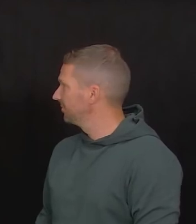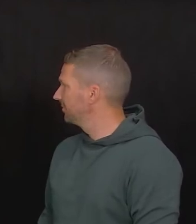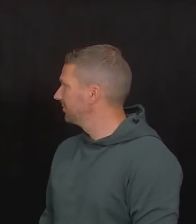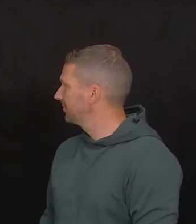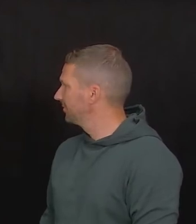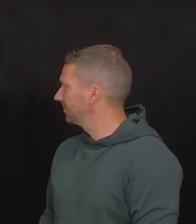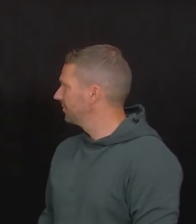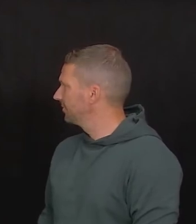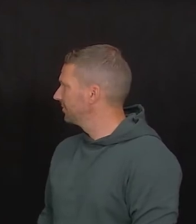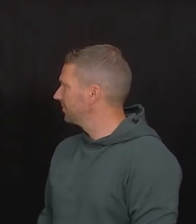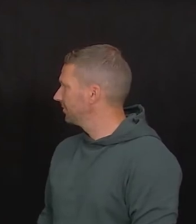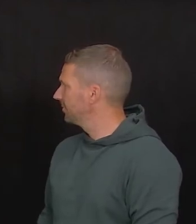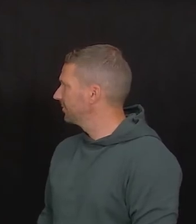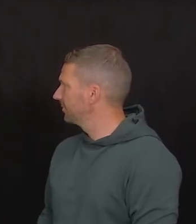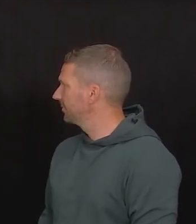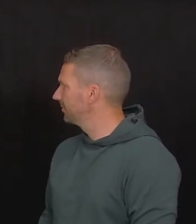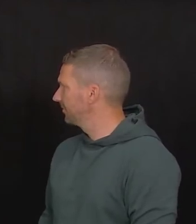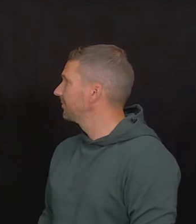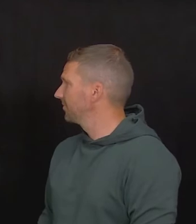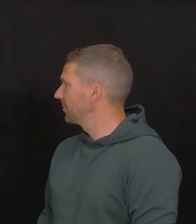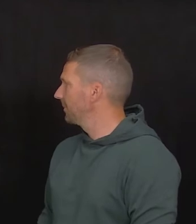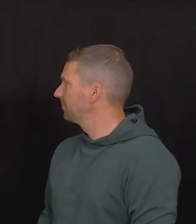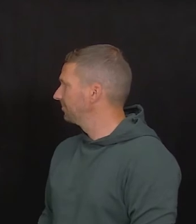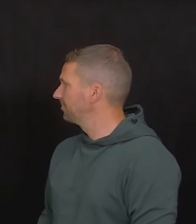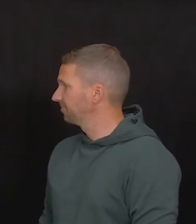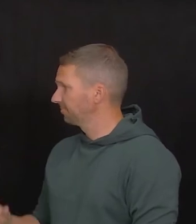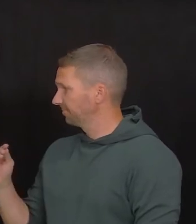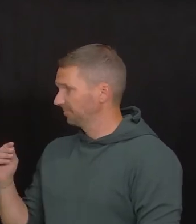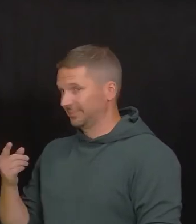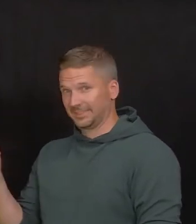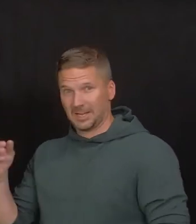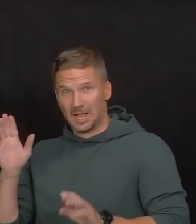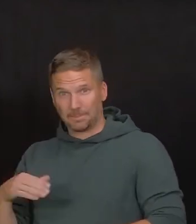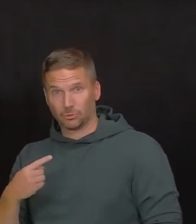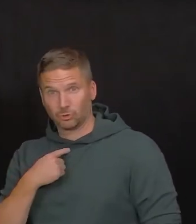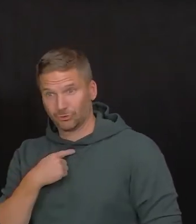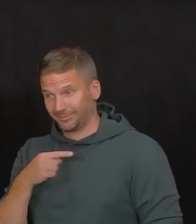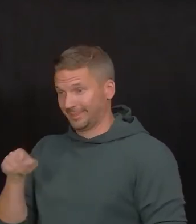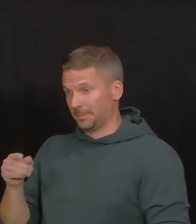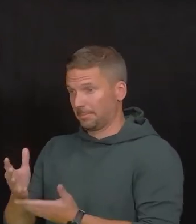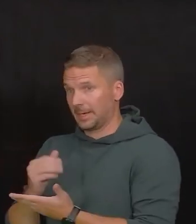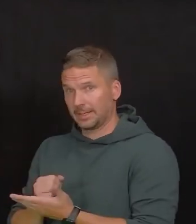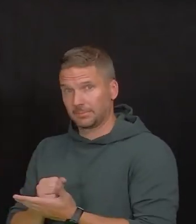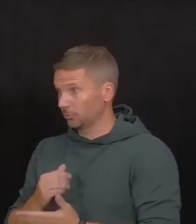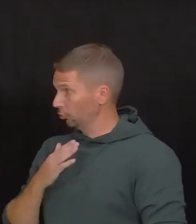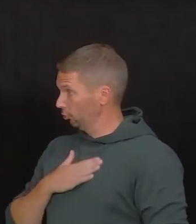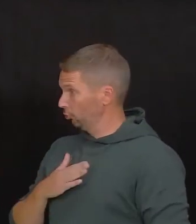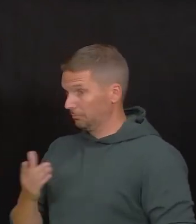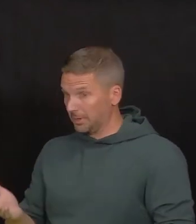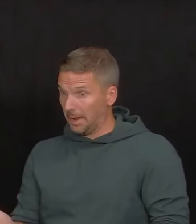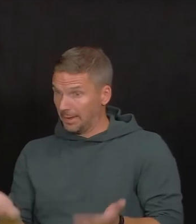bli spännande sen. Jag tycker också det är spännande också att titta på hur resultatet kommer att bli. Mm. Ni